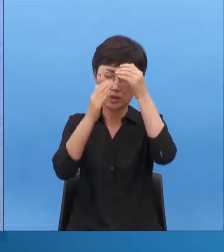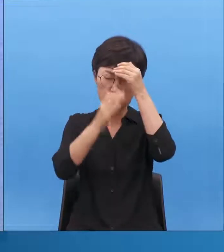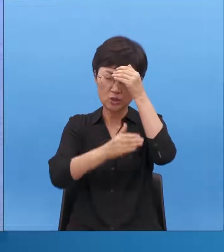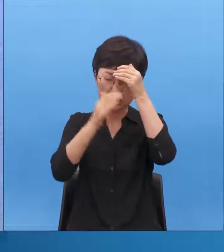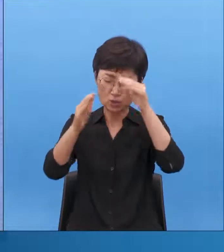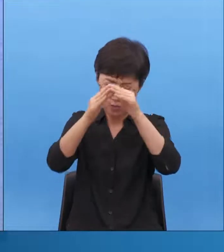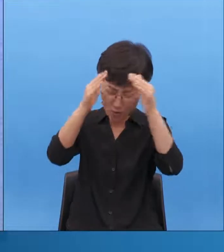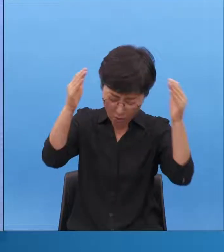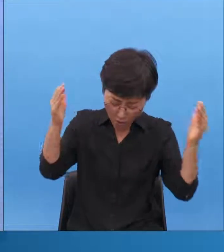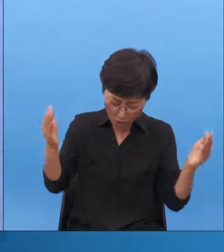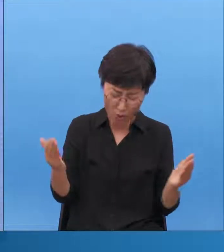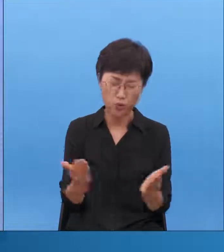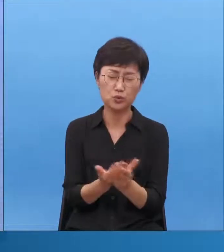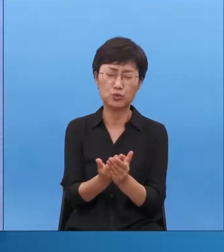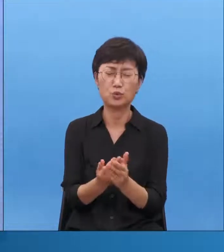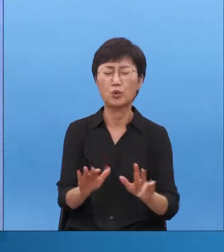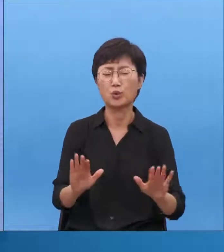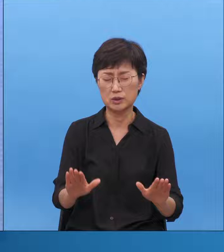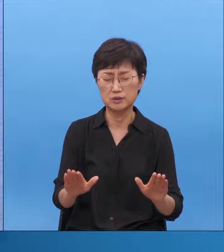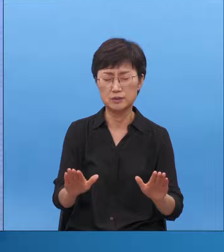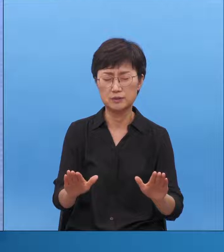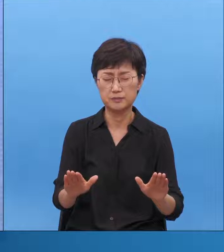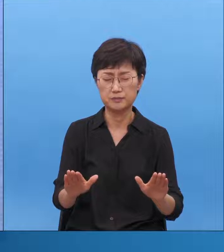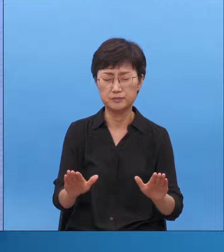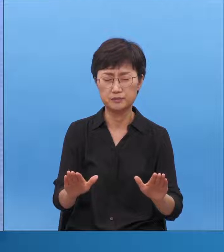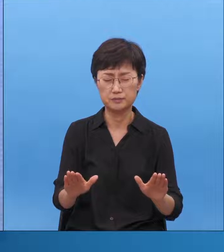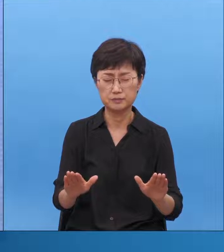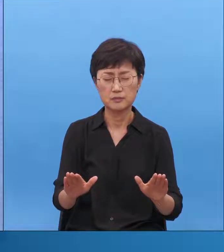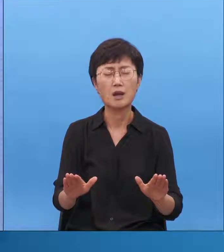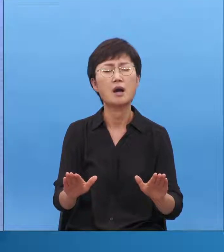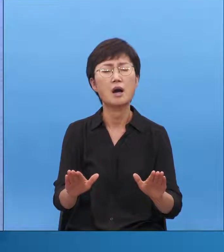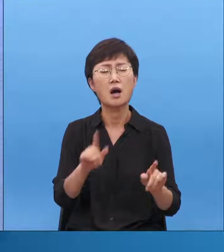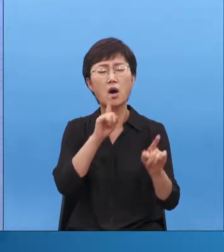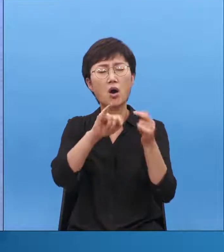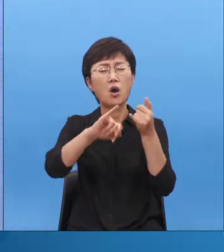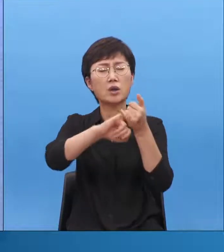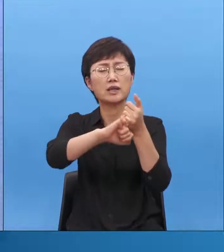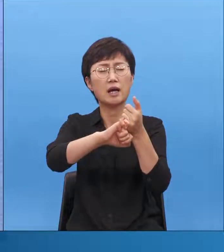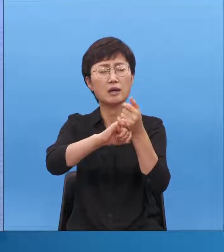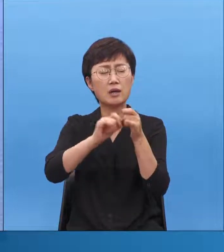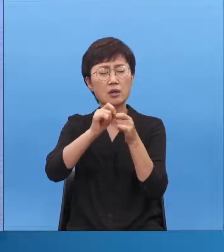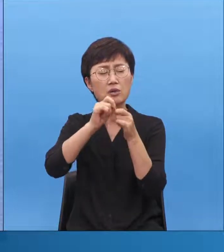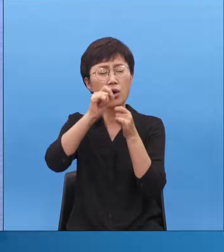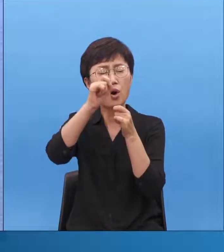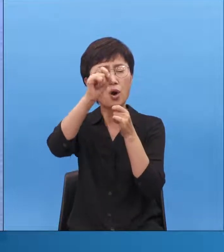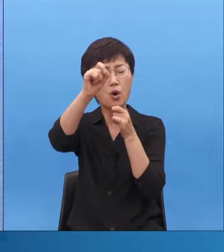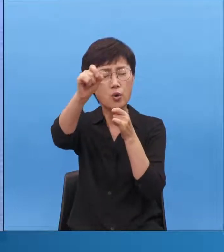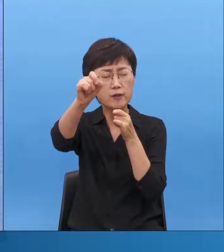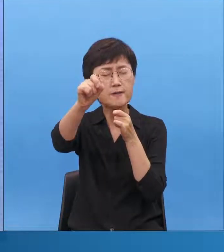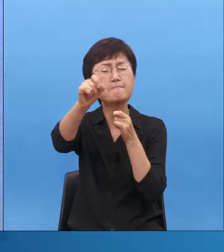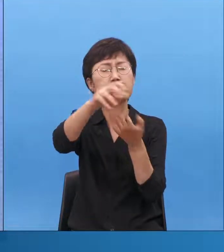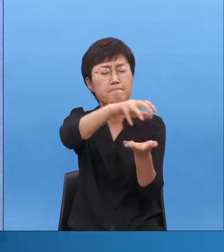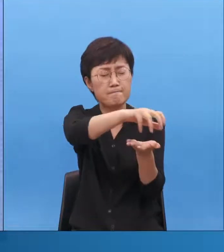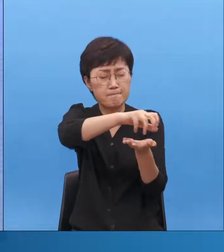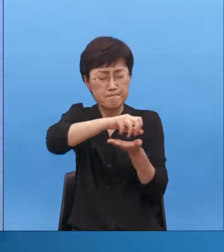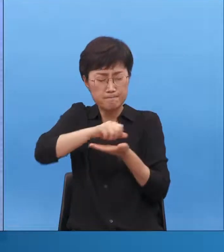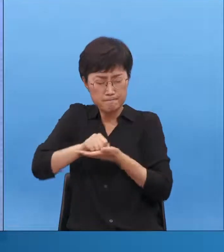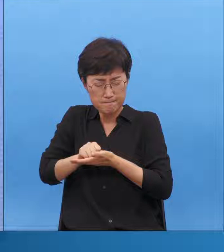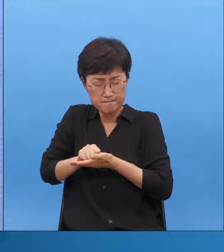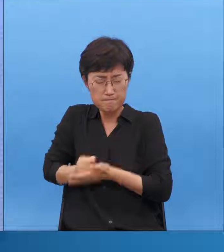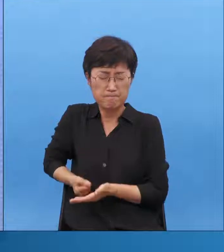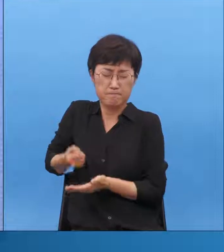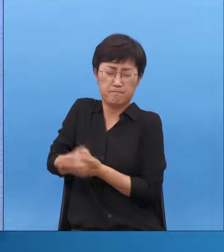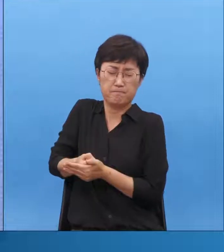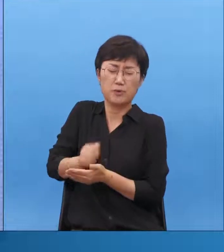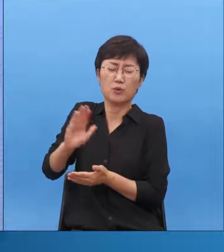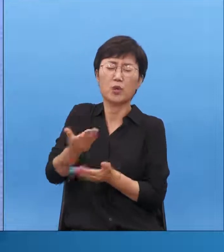성도님들이 오늘 영원히 남을 언약을 붙잡게 해 May 주옵소서. all your believers here today hold on to the covenant that